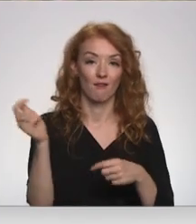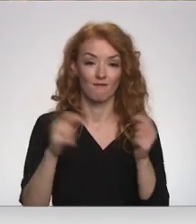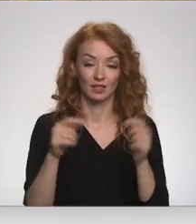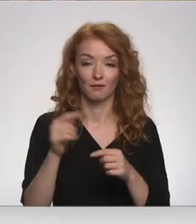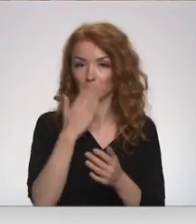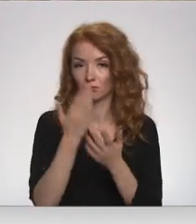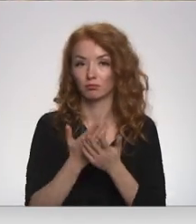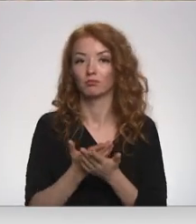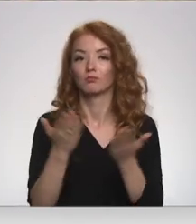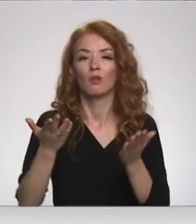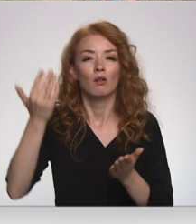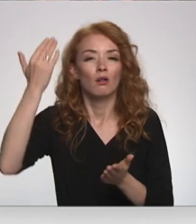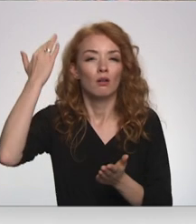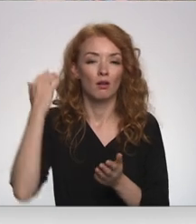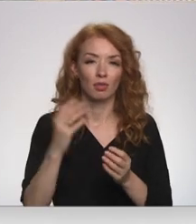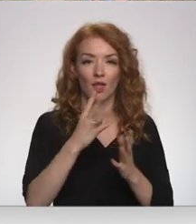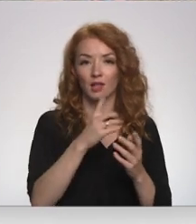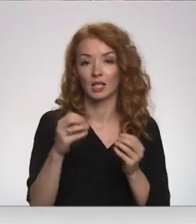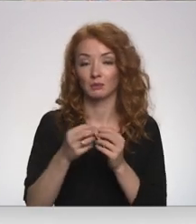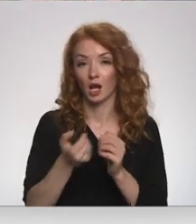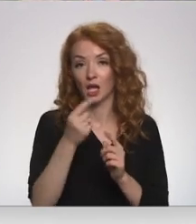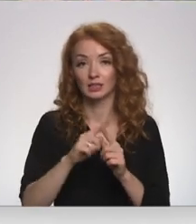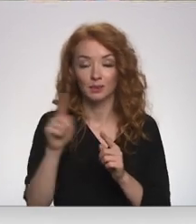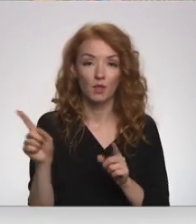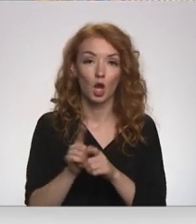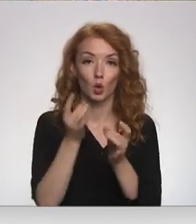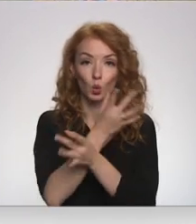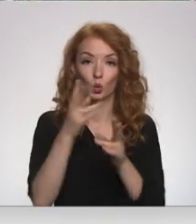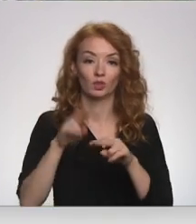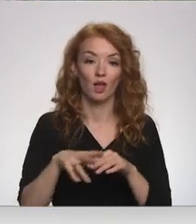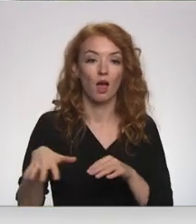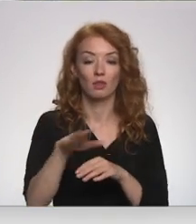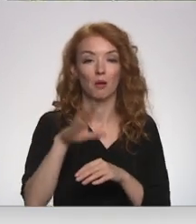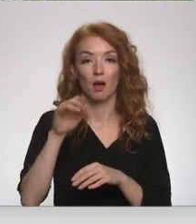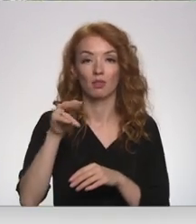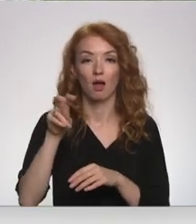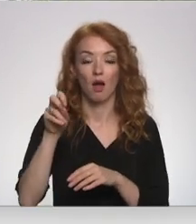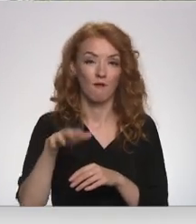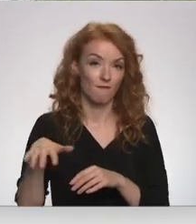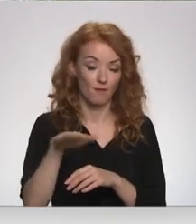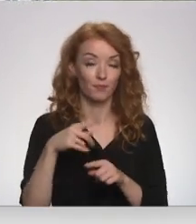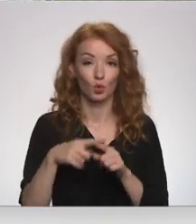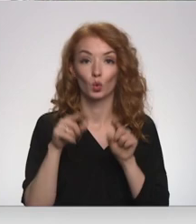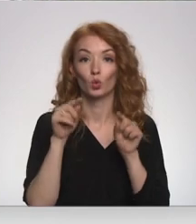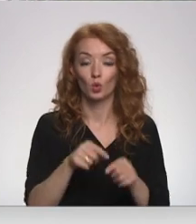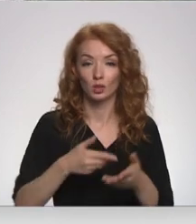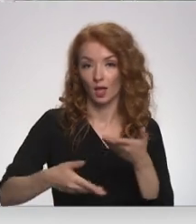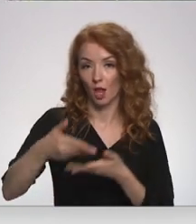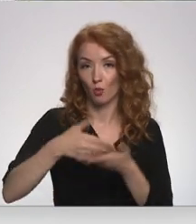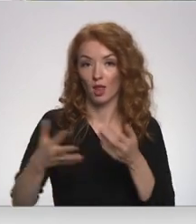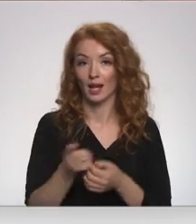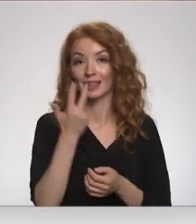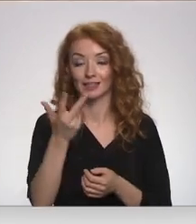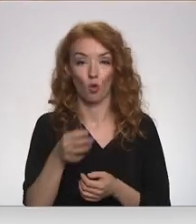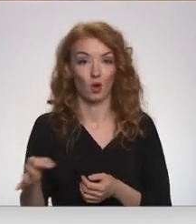ieskatu tālajos laikos un arī dzīvās vēstures un kultūras vietā Bandava. To, kas Dangas pagasta upīšos sadarbojoties trim